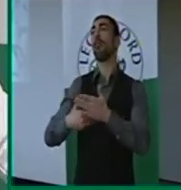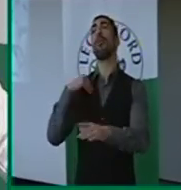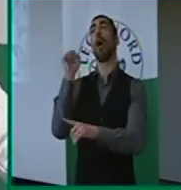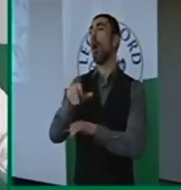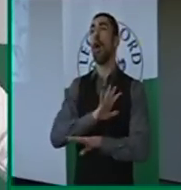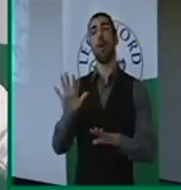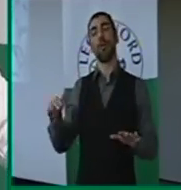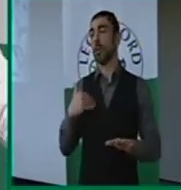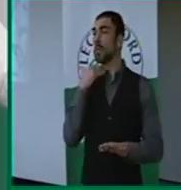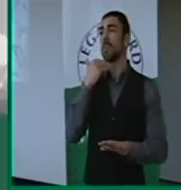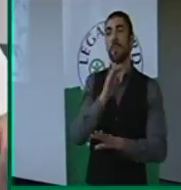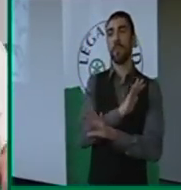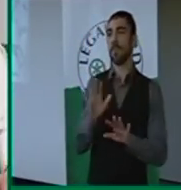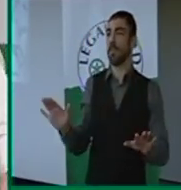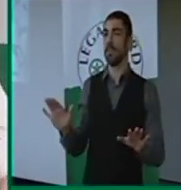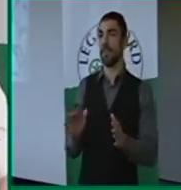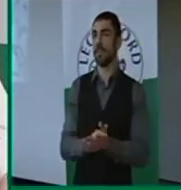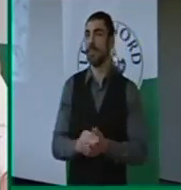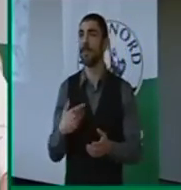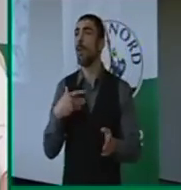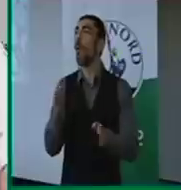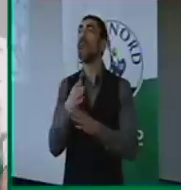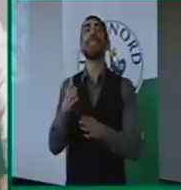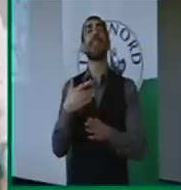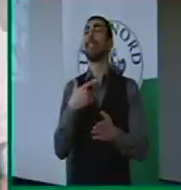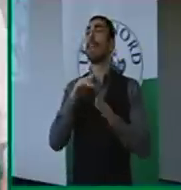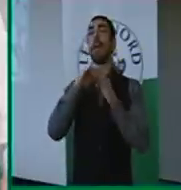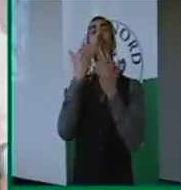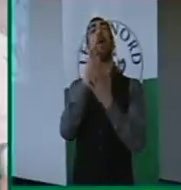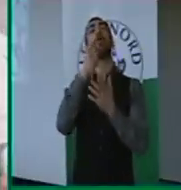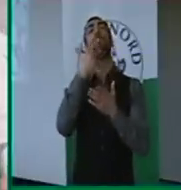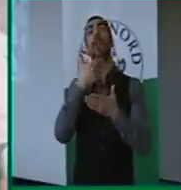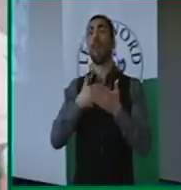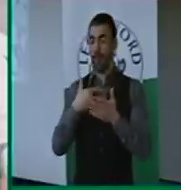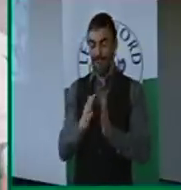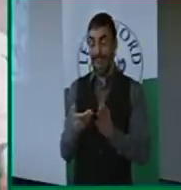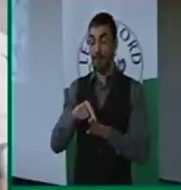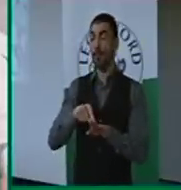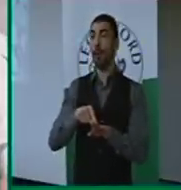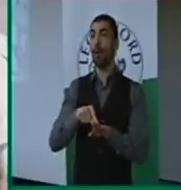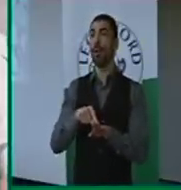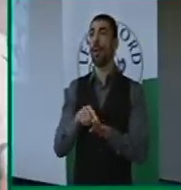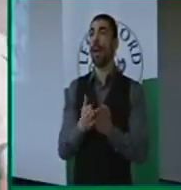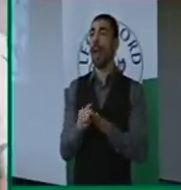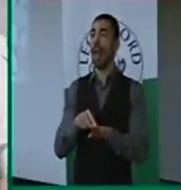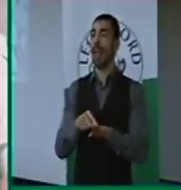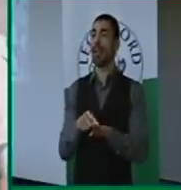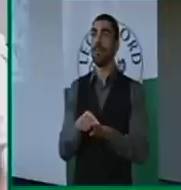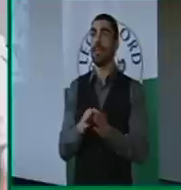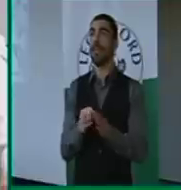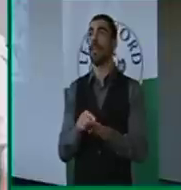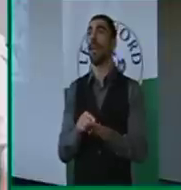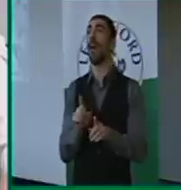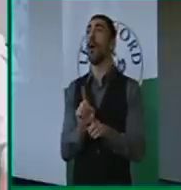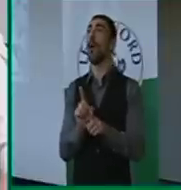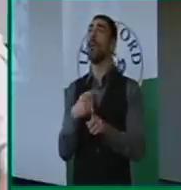prescindere però ti chiedono fattura per qualunque cosa accada al mondo libricino l'ha fatto in gratis e se non